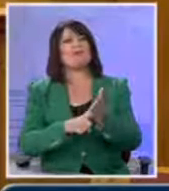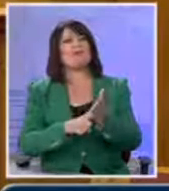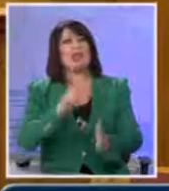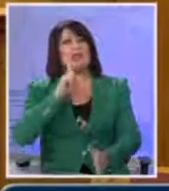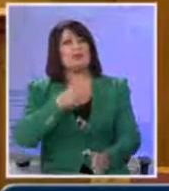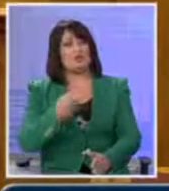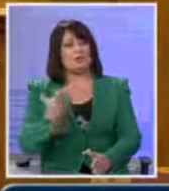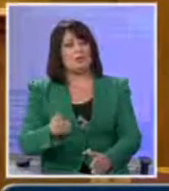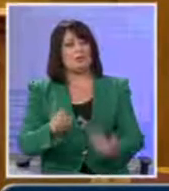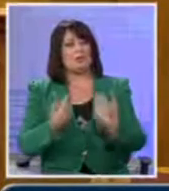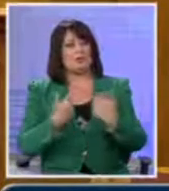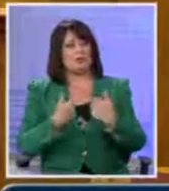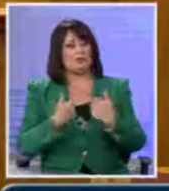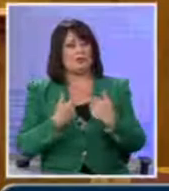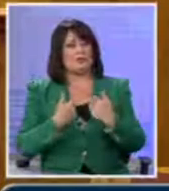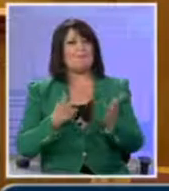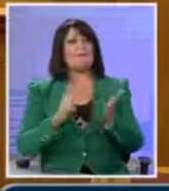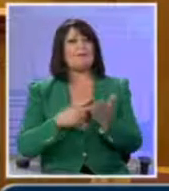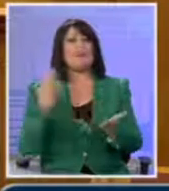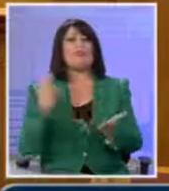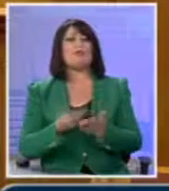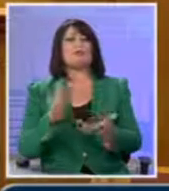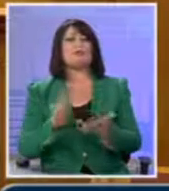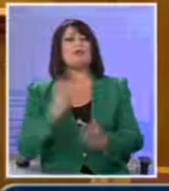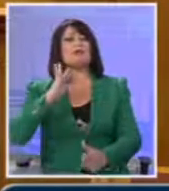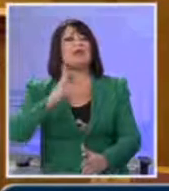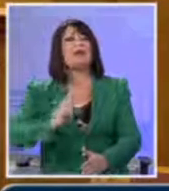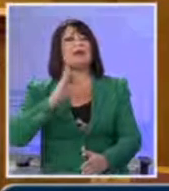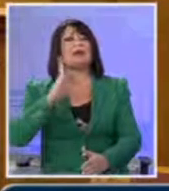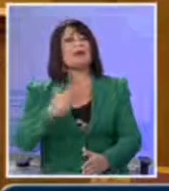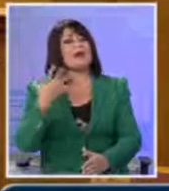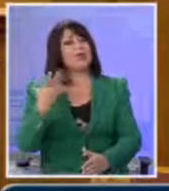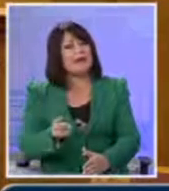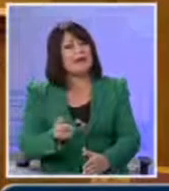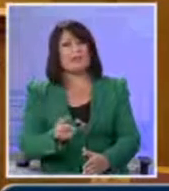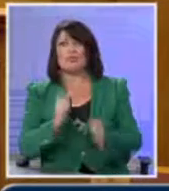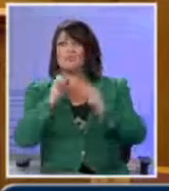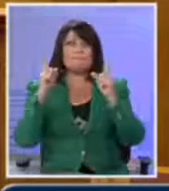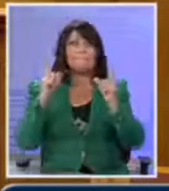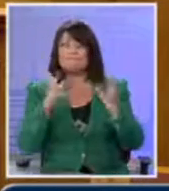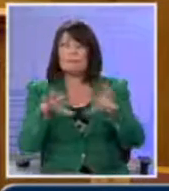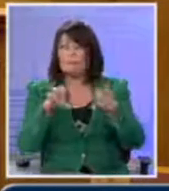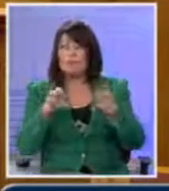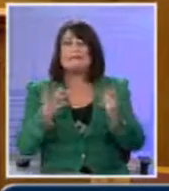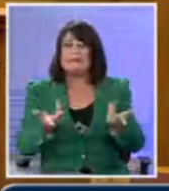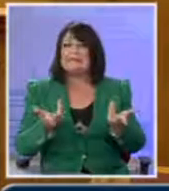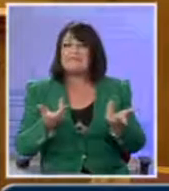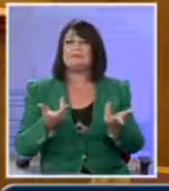εντολοδόχοι, να πρέπει να αποδεικνύουμε καθημερινά ότι διαθέτουμε τα αντανακλαστικά εκείνα